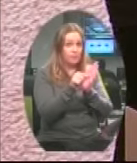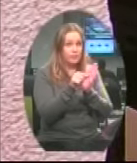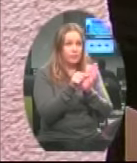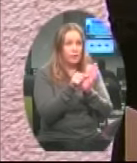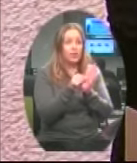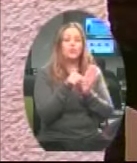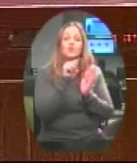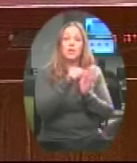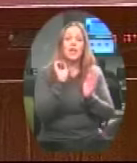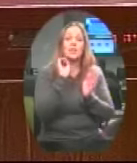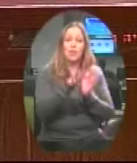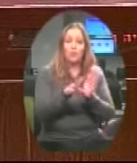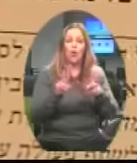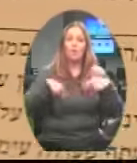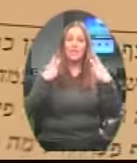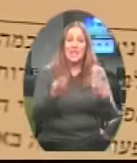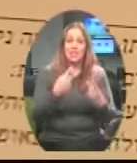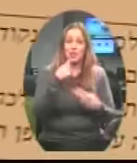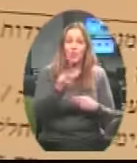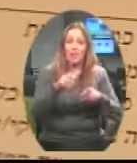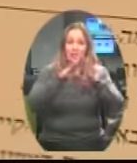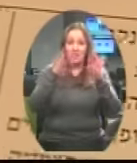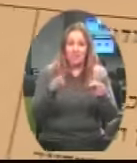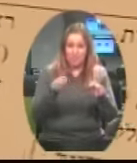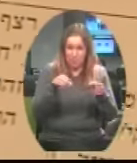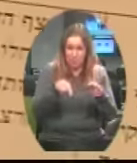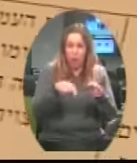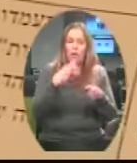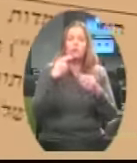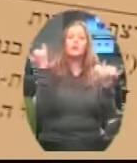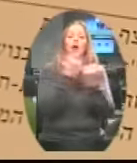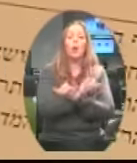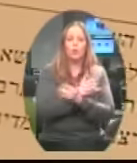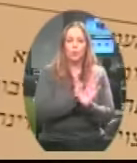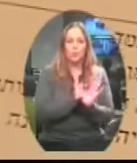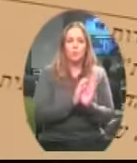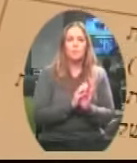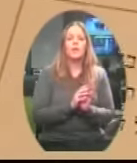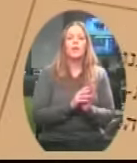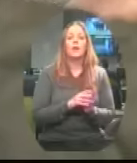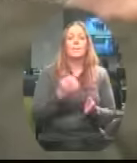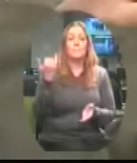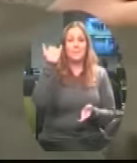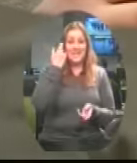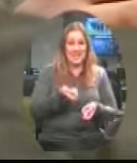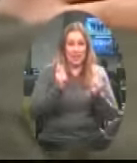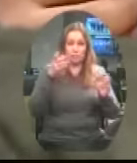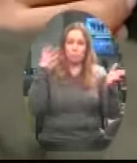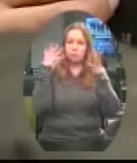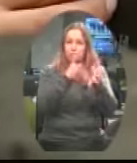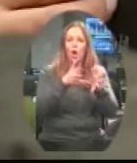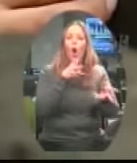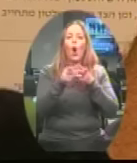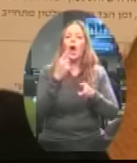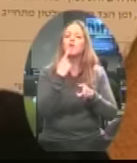ותגיד שזו טעות נוראית. במשרד החינוך תוקפים את העורך הלשוני שהדליף את הדברים ואמרו כי חרג מתפקידו. הוא